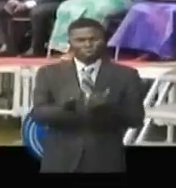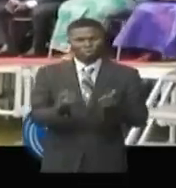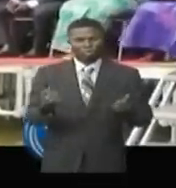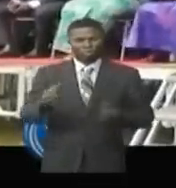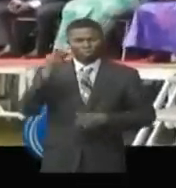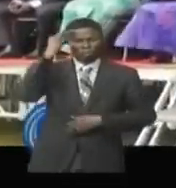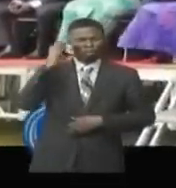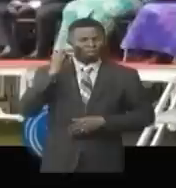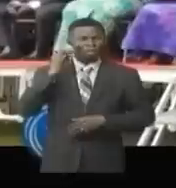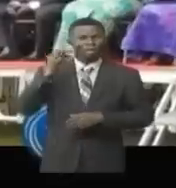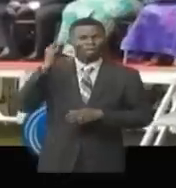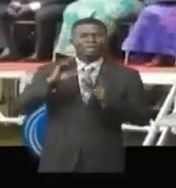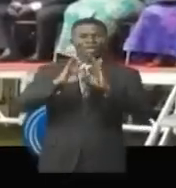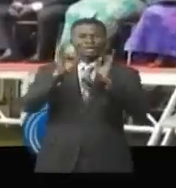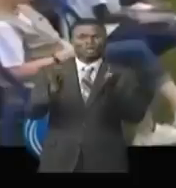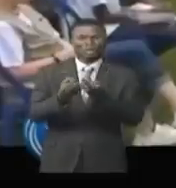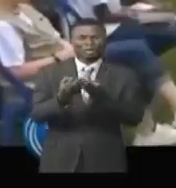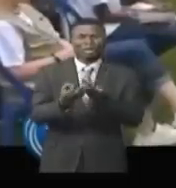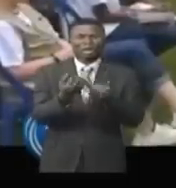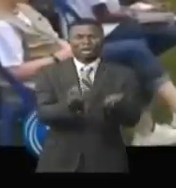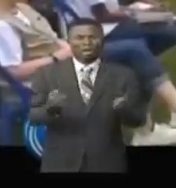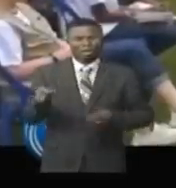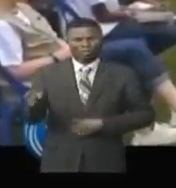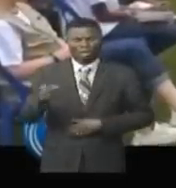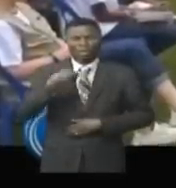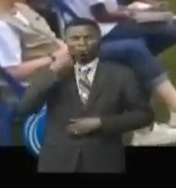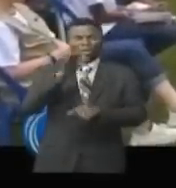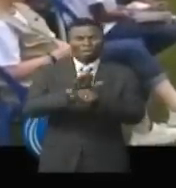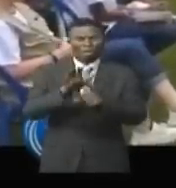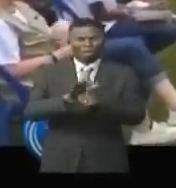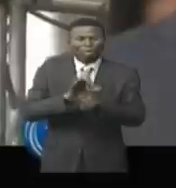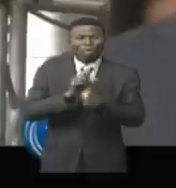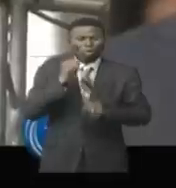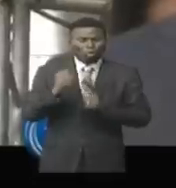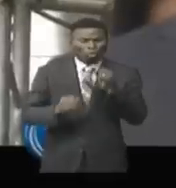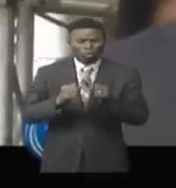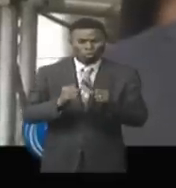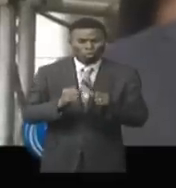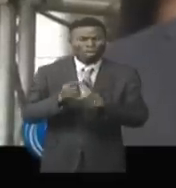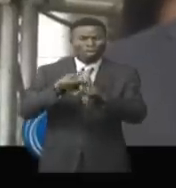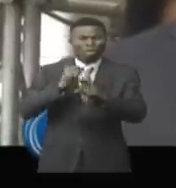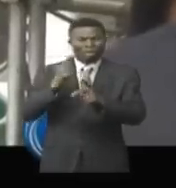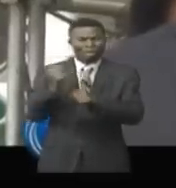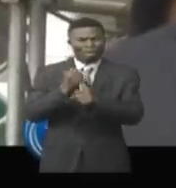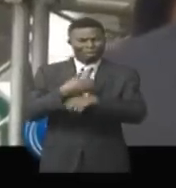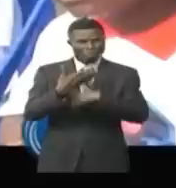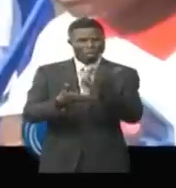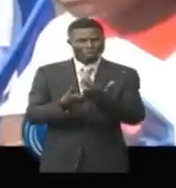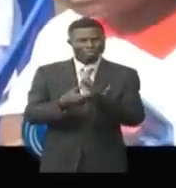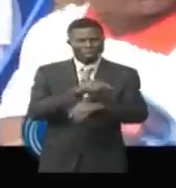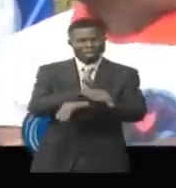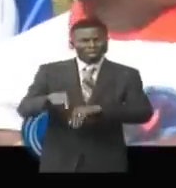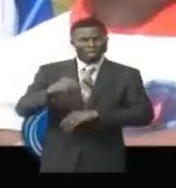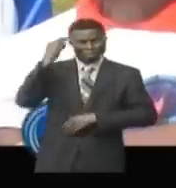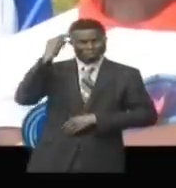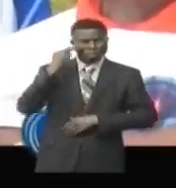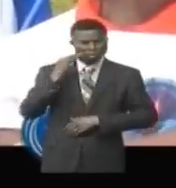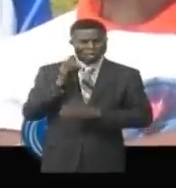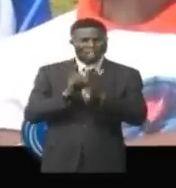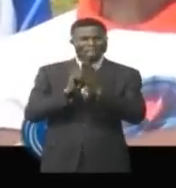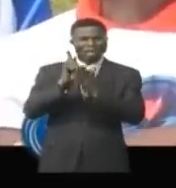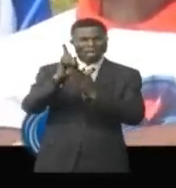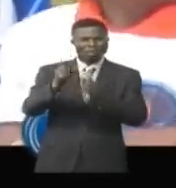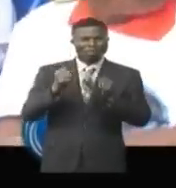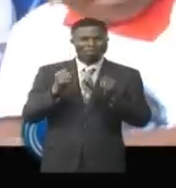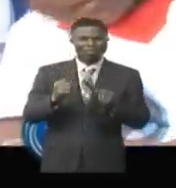ministre du Genre, Enfants et Familles, Gisèle Ndaya, a martelé sur les efforts fournis par son ministère pour atteindre les objectifs de développement